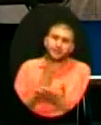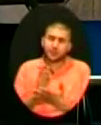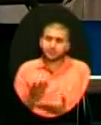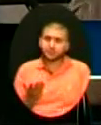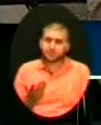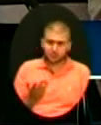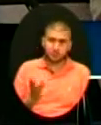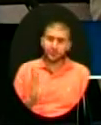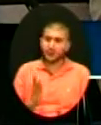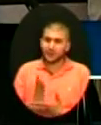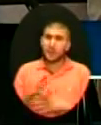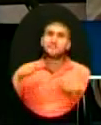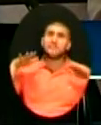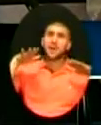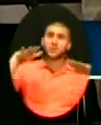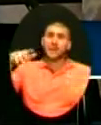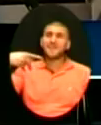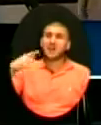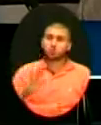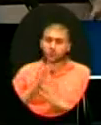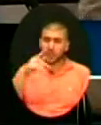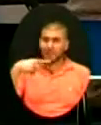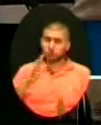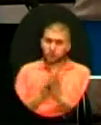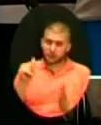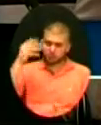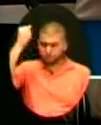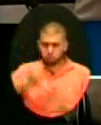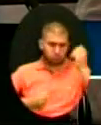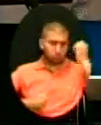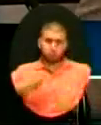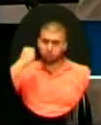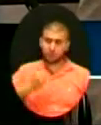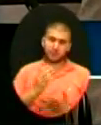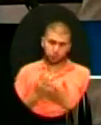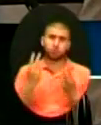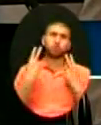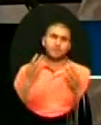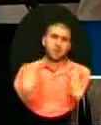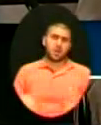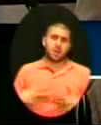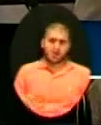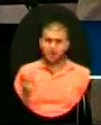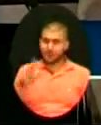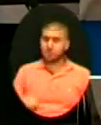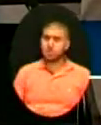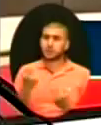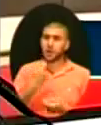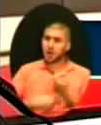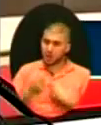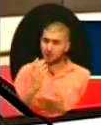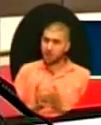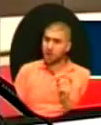היו. שלחנו מטוסים של F-15 ו-F-16 להטיל שם פצצות שעולות הרבה מאוד כסף. שלא לדבר על הנזק הכלכלי